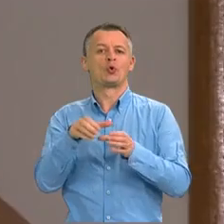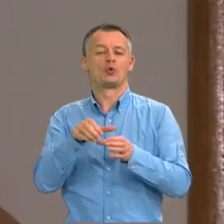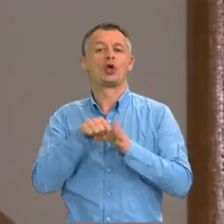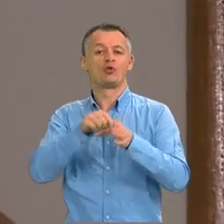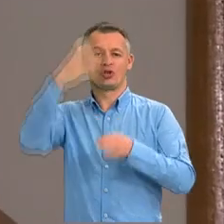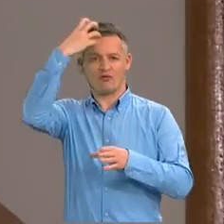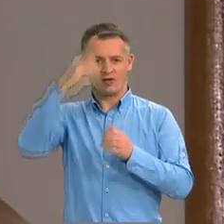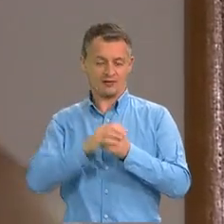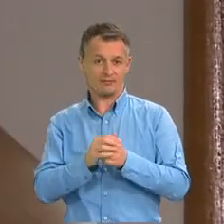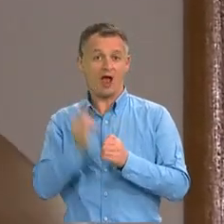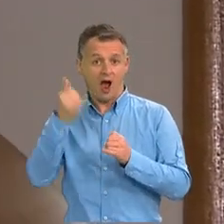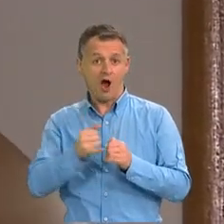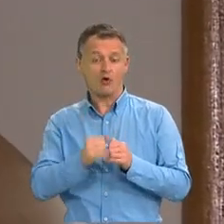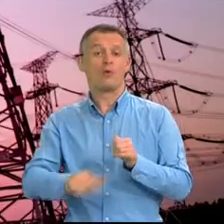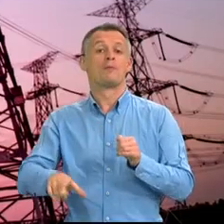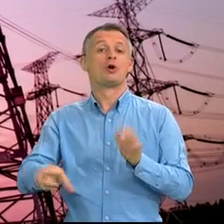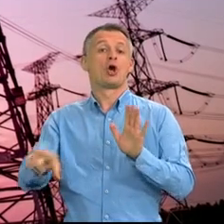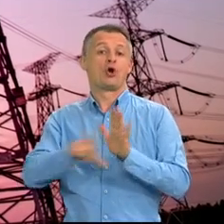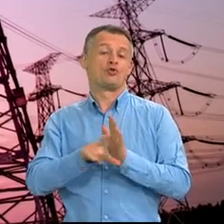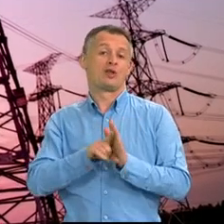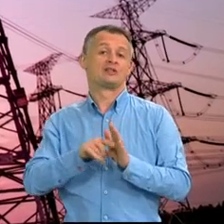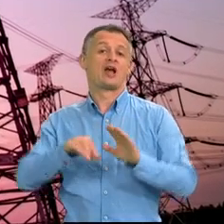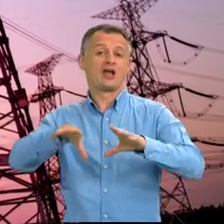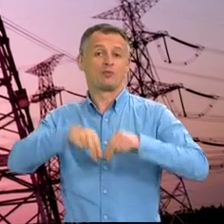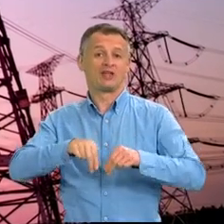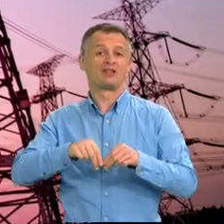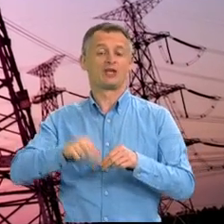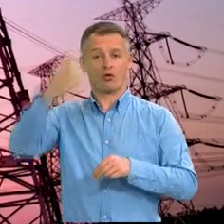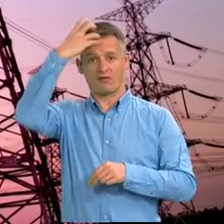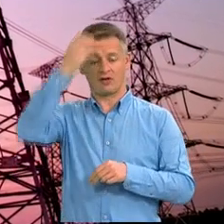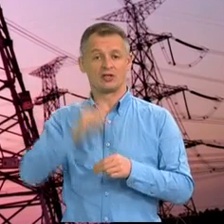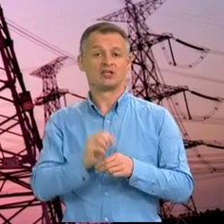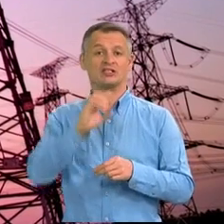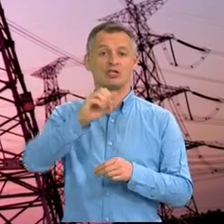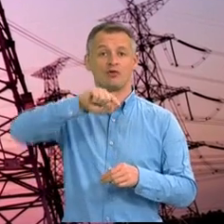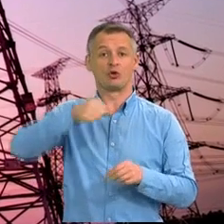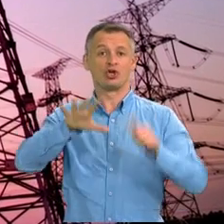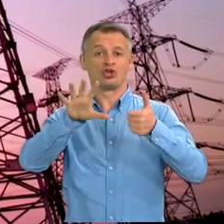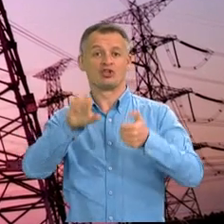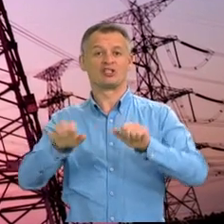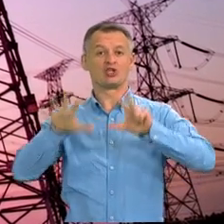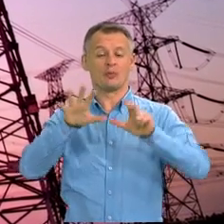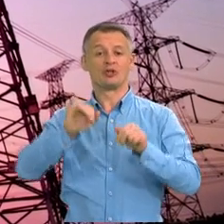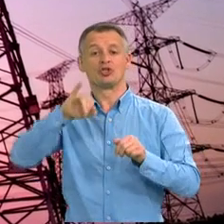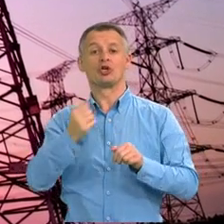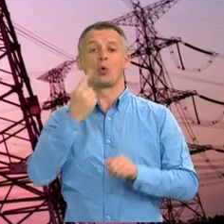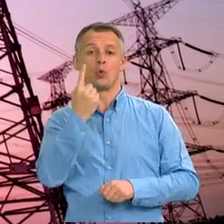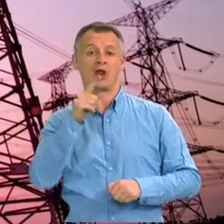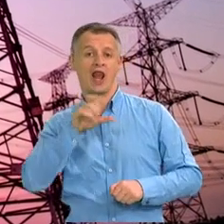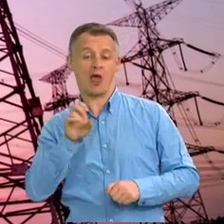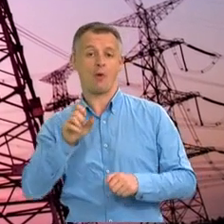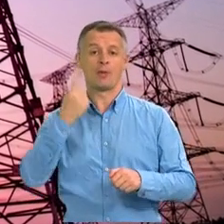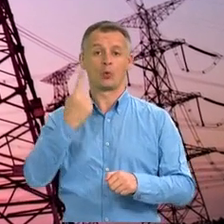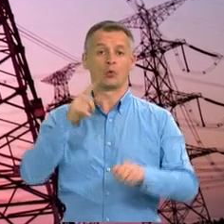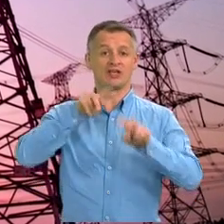În prezent, ordonanța adoptată de guvern prevede tarife între 0,68 și 1 leu pe kilowatt. Sunt, cum vă